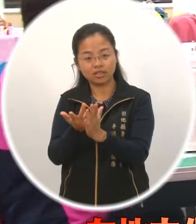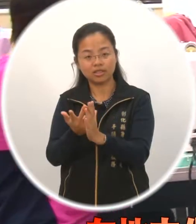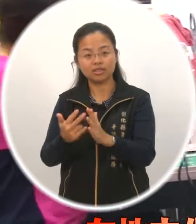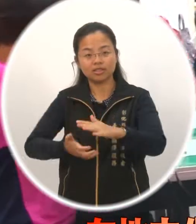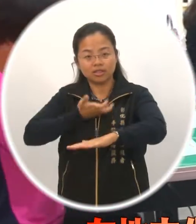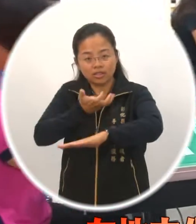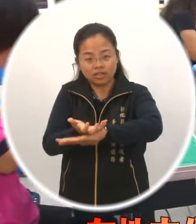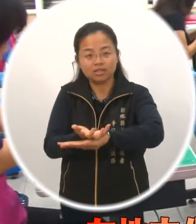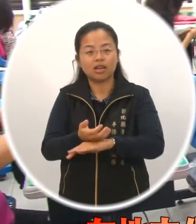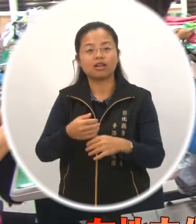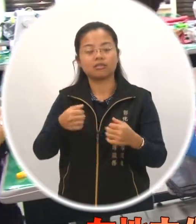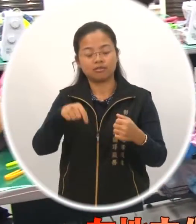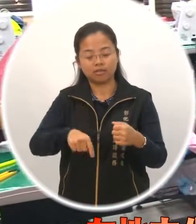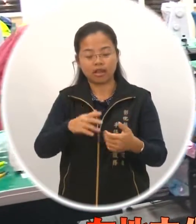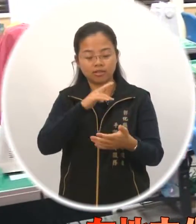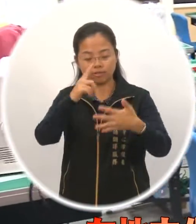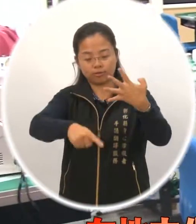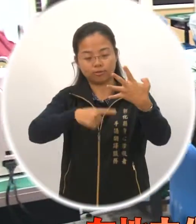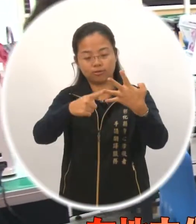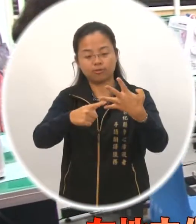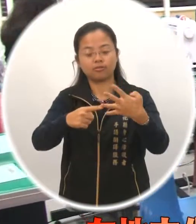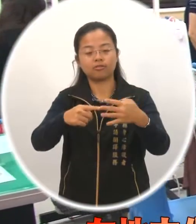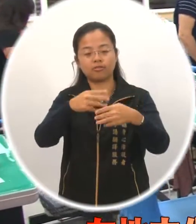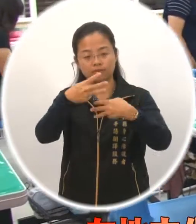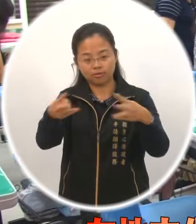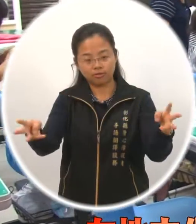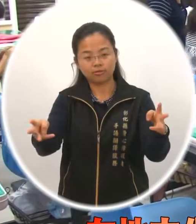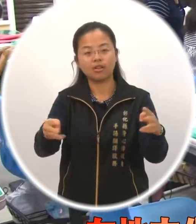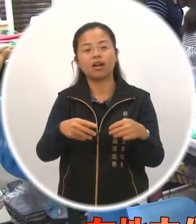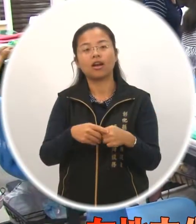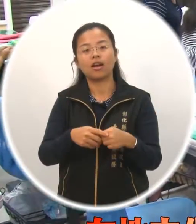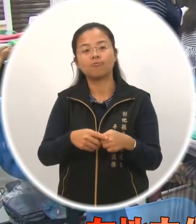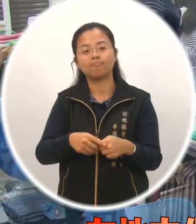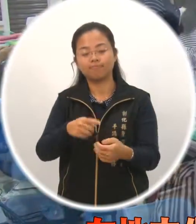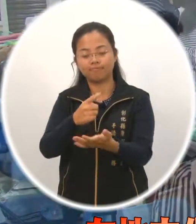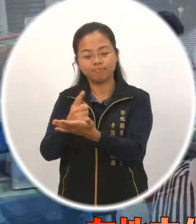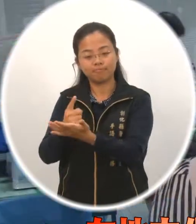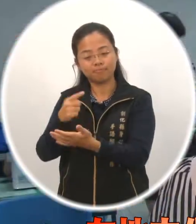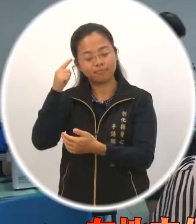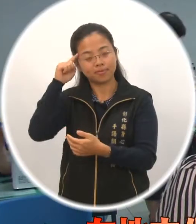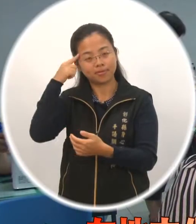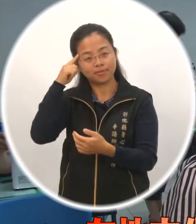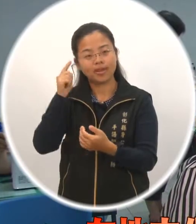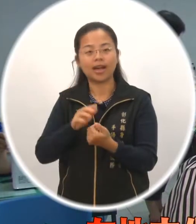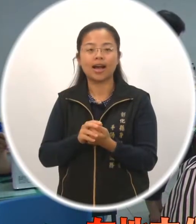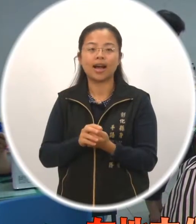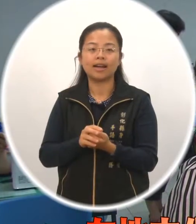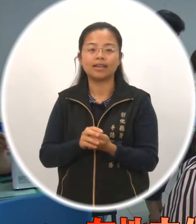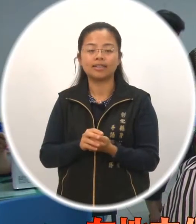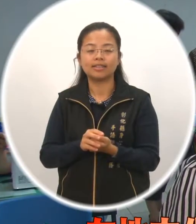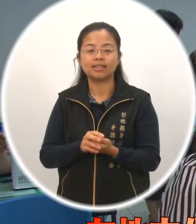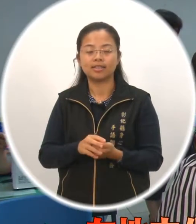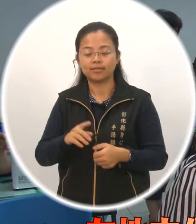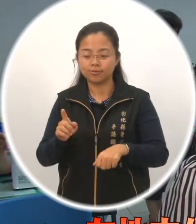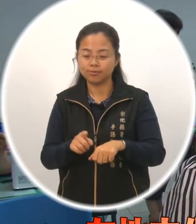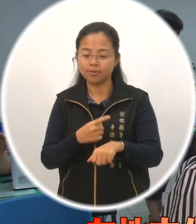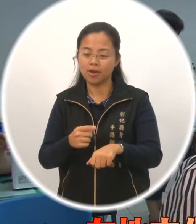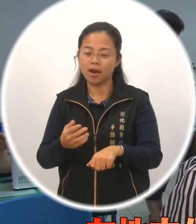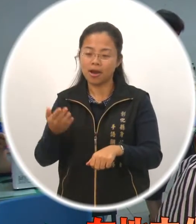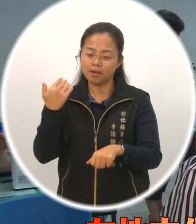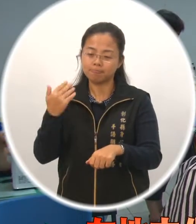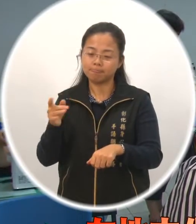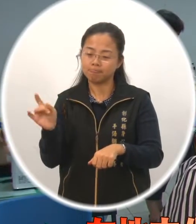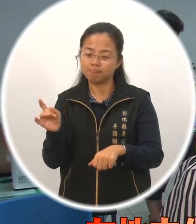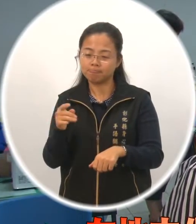份心力。 那我们这一次是秋季班，那大家都是有一些都是从不